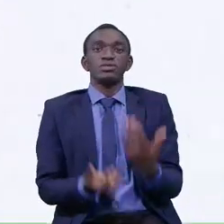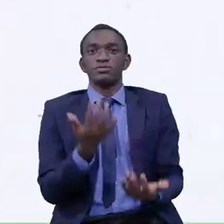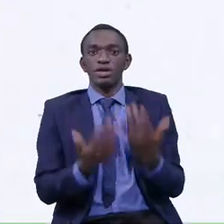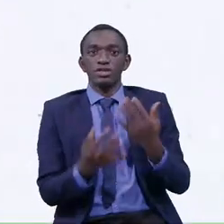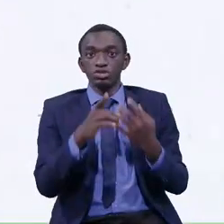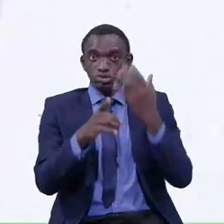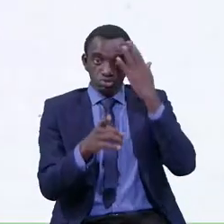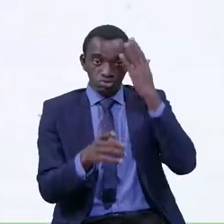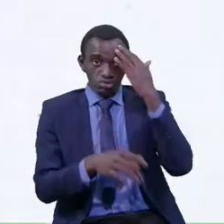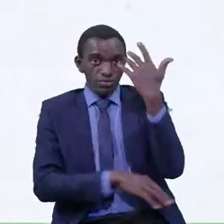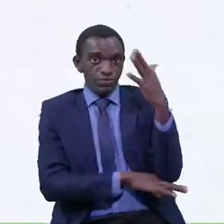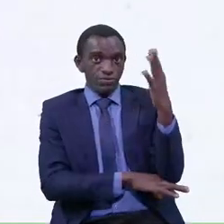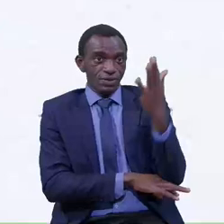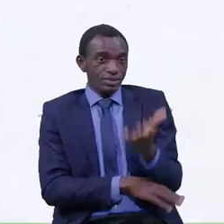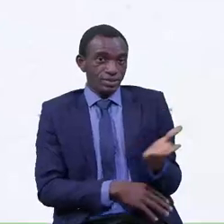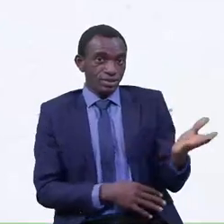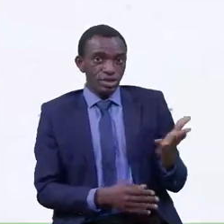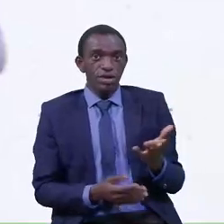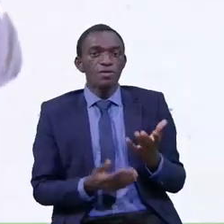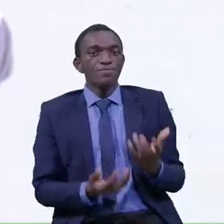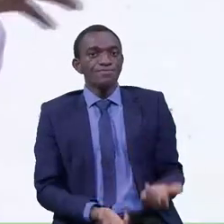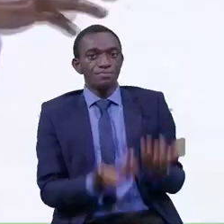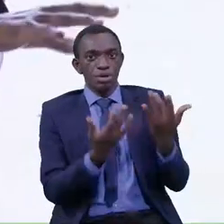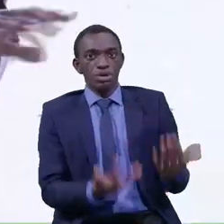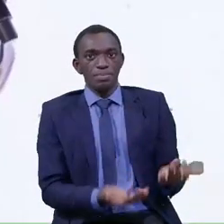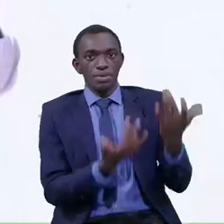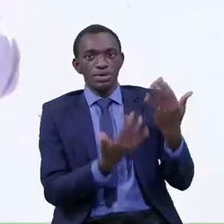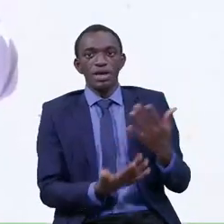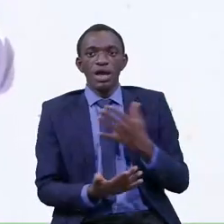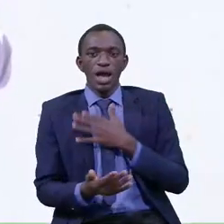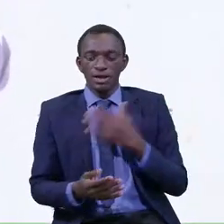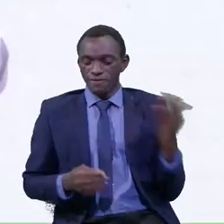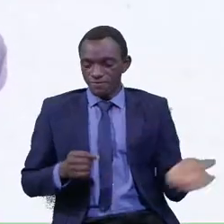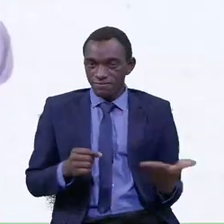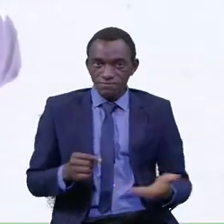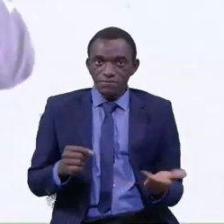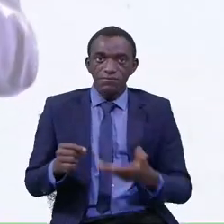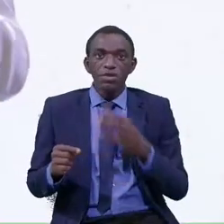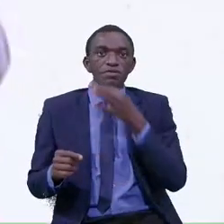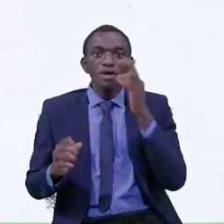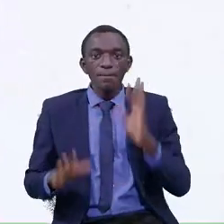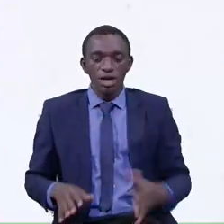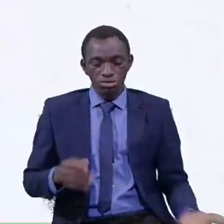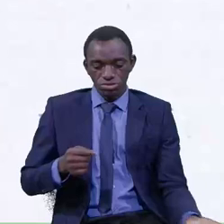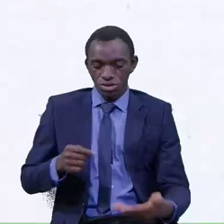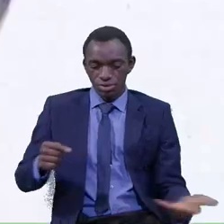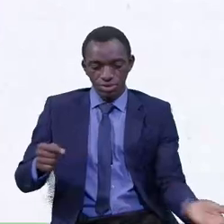Vous voyez ça dans la forêt là-bas. Vous voyez la brousse là-bas. Et les cultivateurs rassemblent les feuilles, ils rassemblent